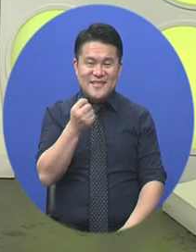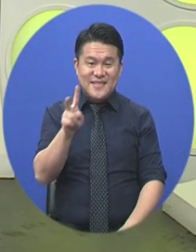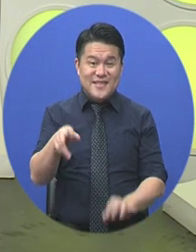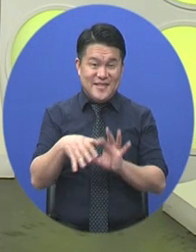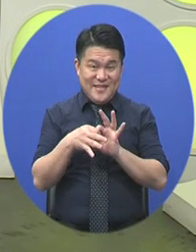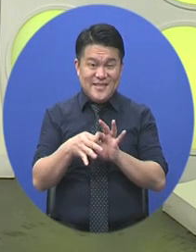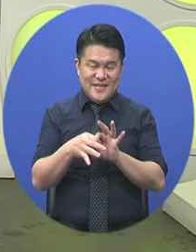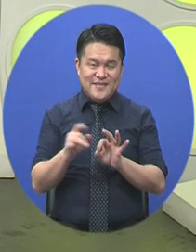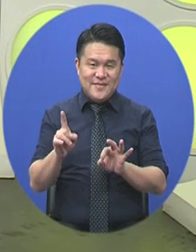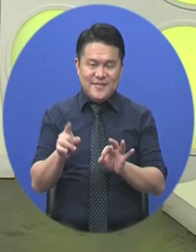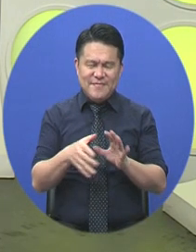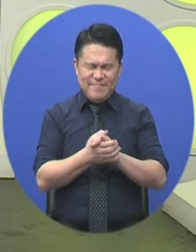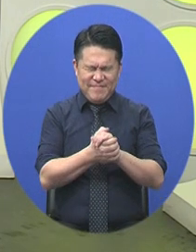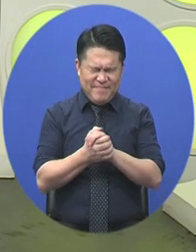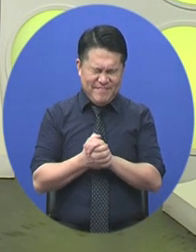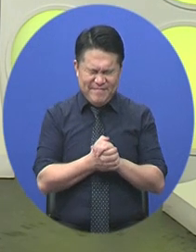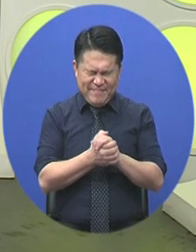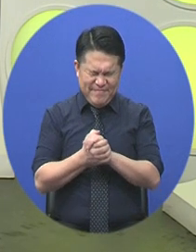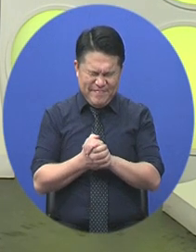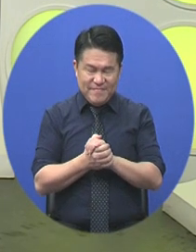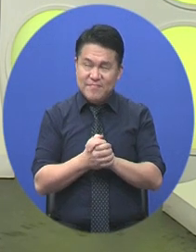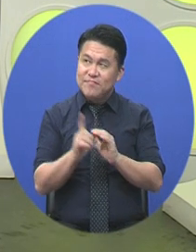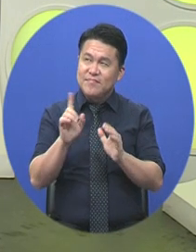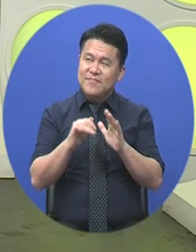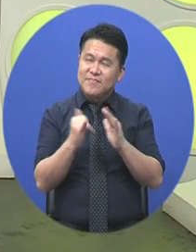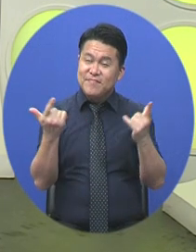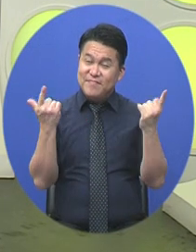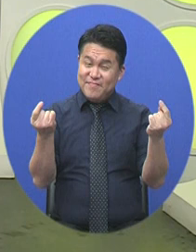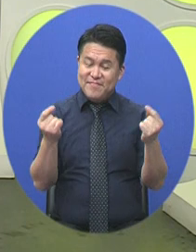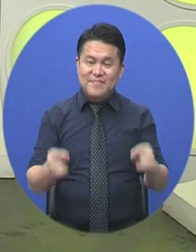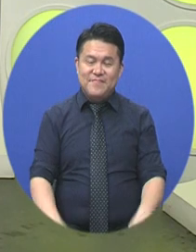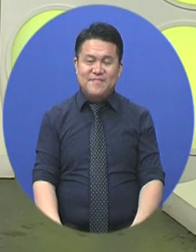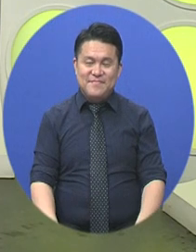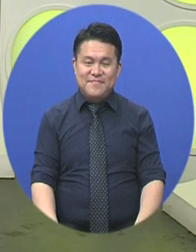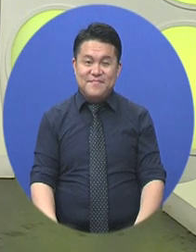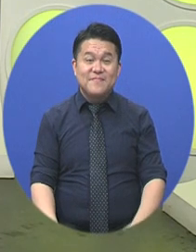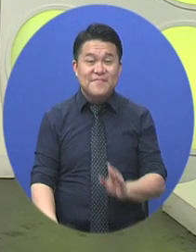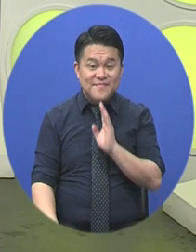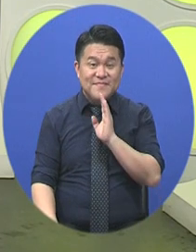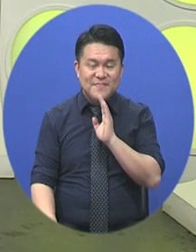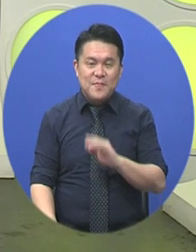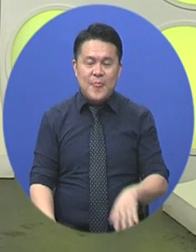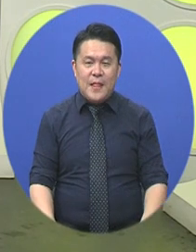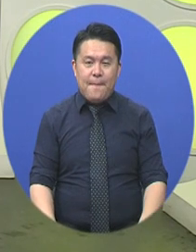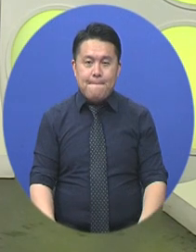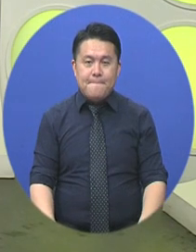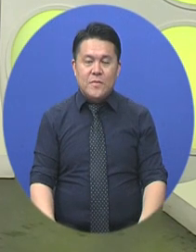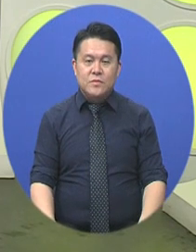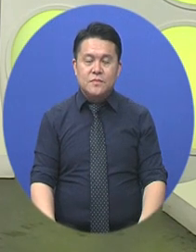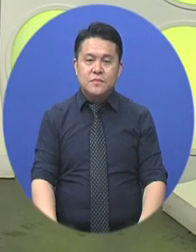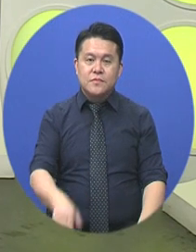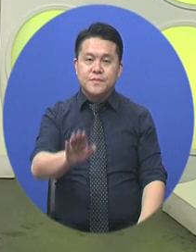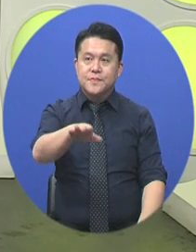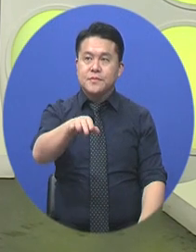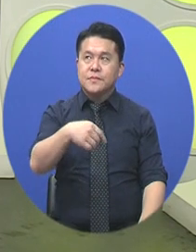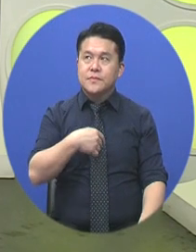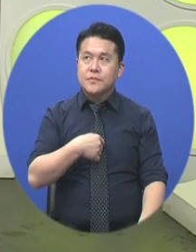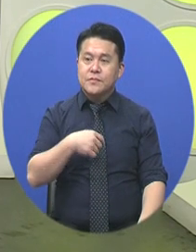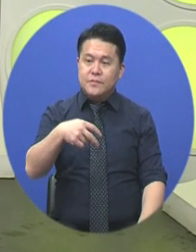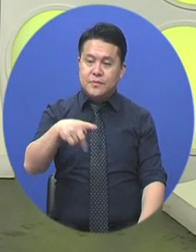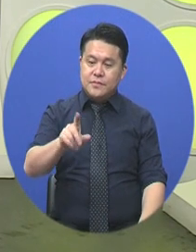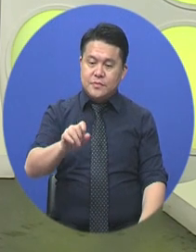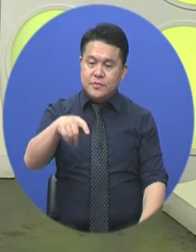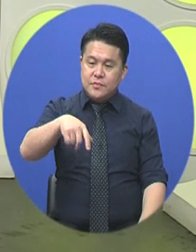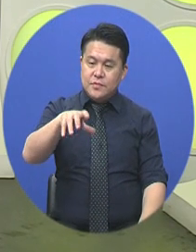복지TV를 통해서 끈끈한 가족 같은 인연이에요. 그런 것 같아요. 그래요. 아니, 여차저차 하다 보니 상주에